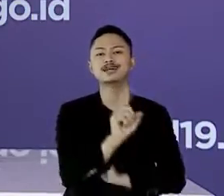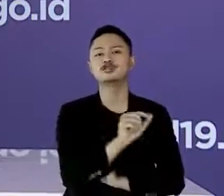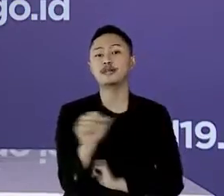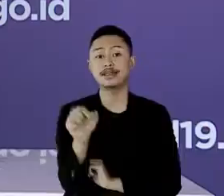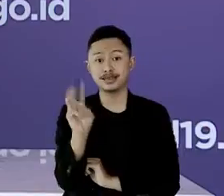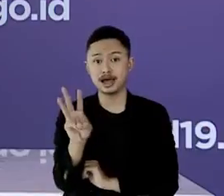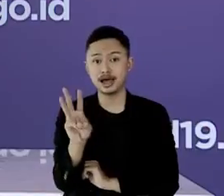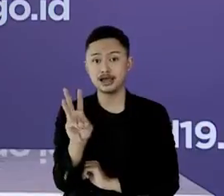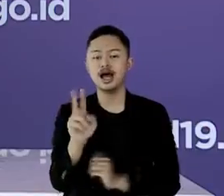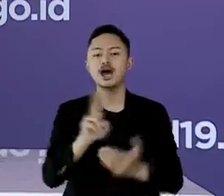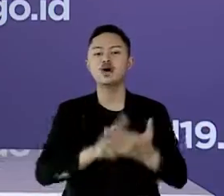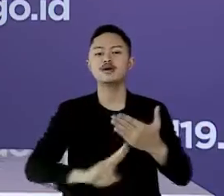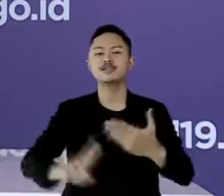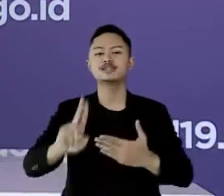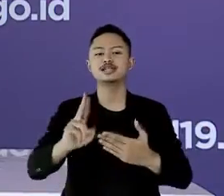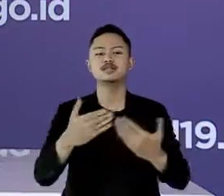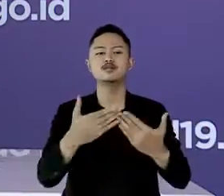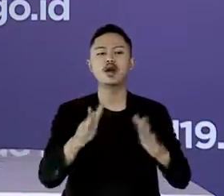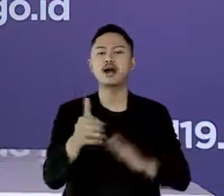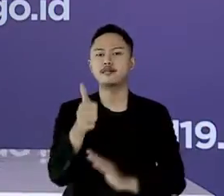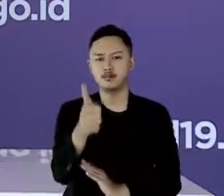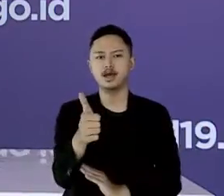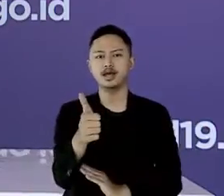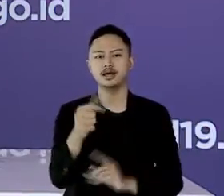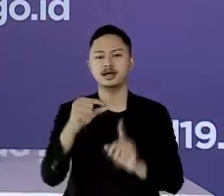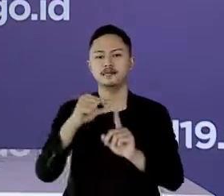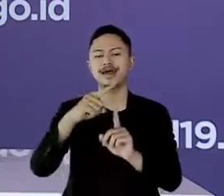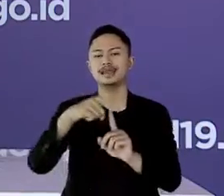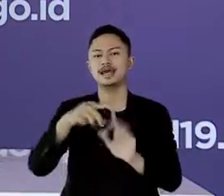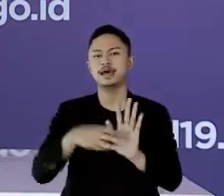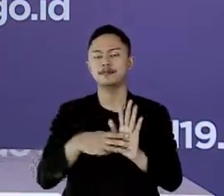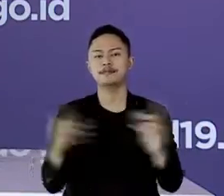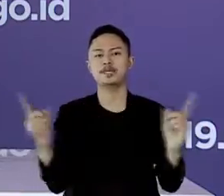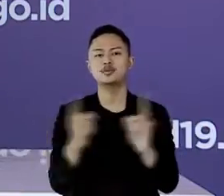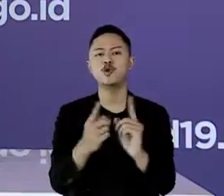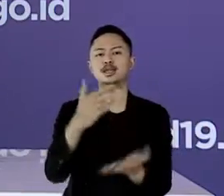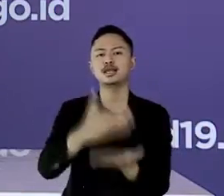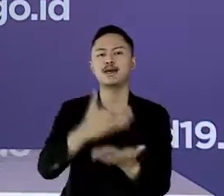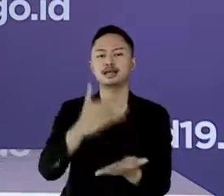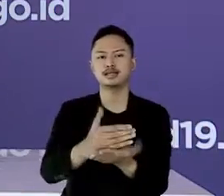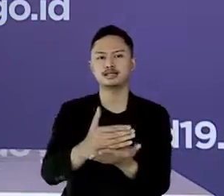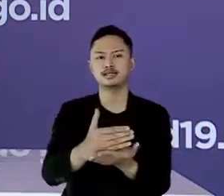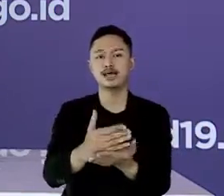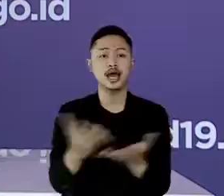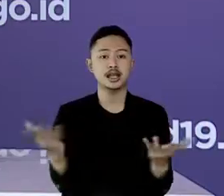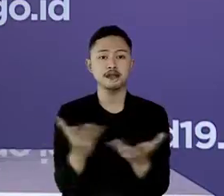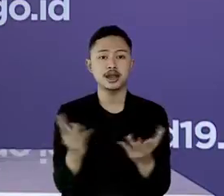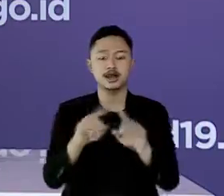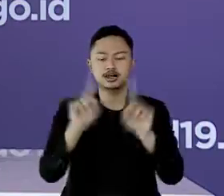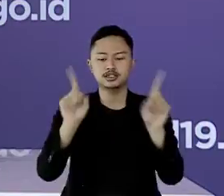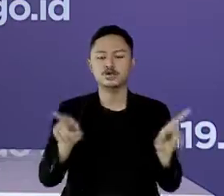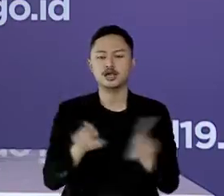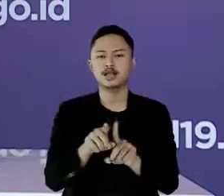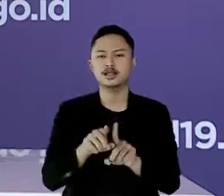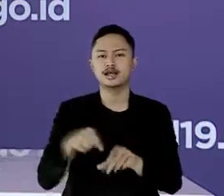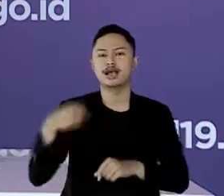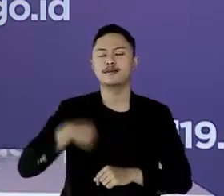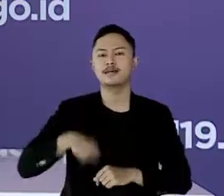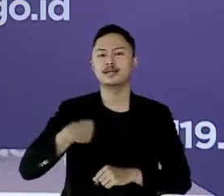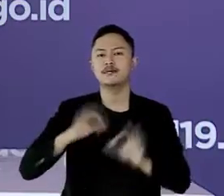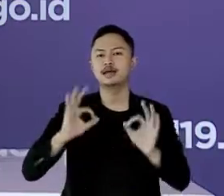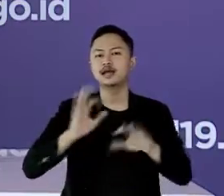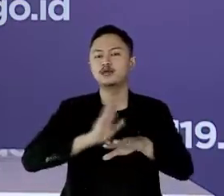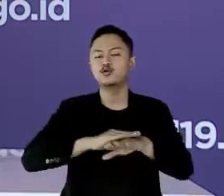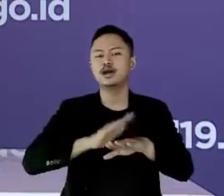untuk memulai pertemuan tatap muka terbatas sesuai yang tertuang dalam surat edaran Dirjen Dikti Kemendikbud